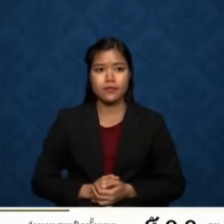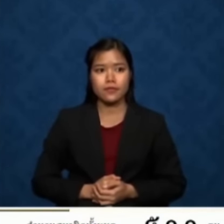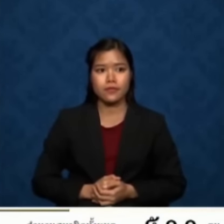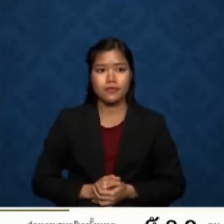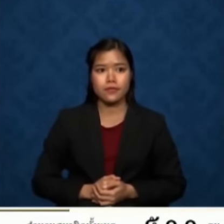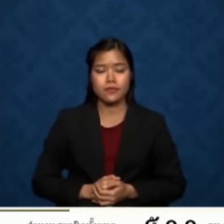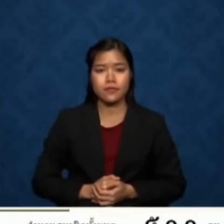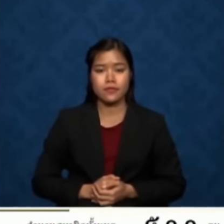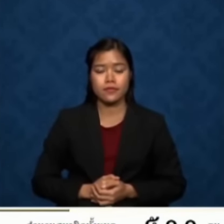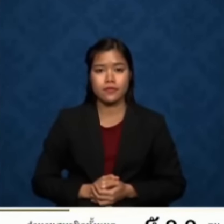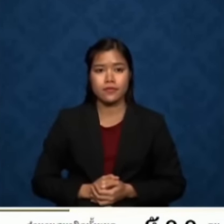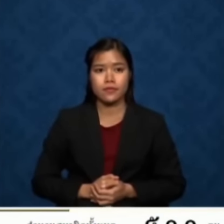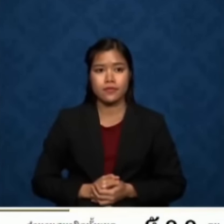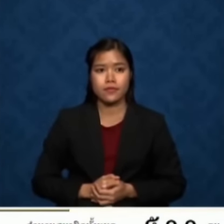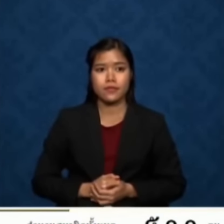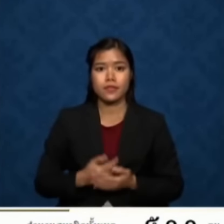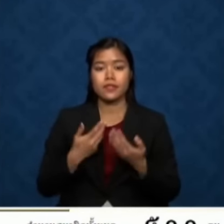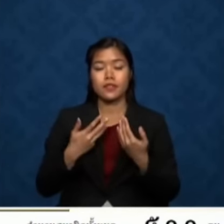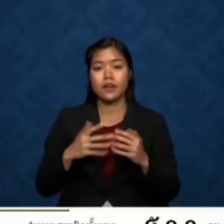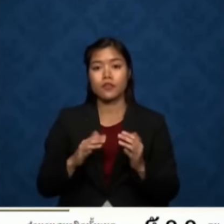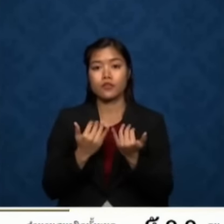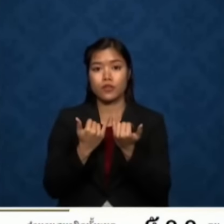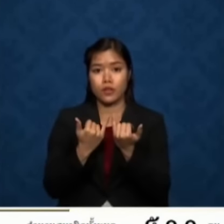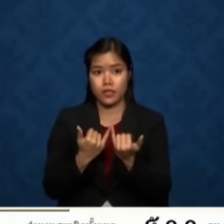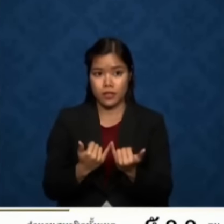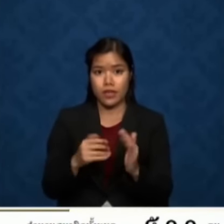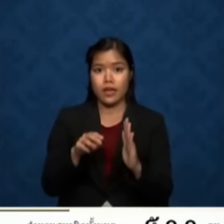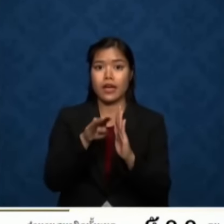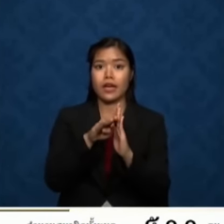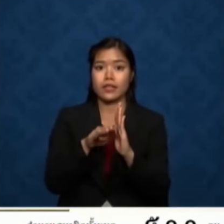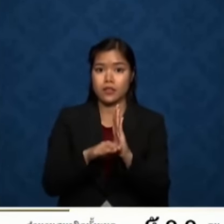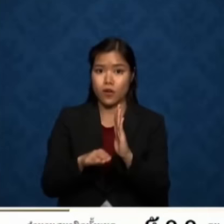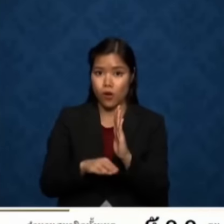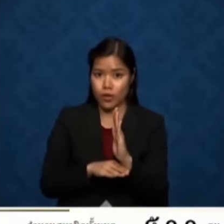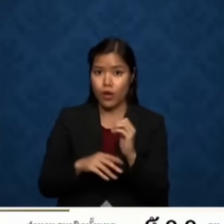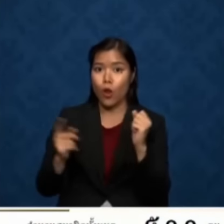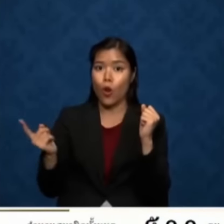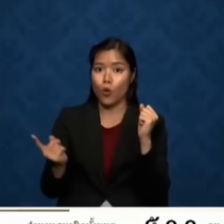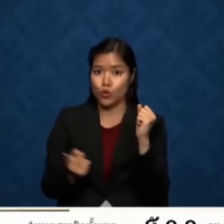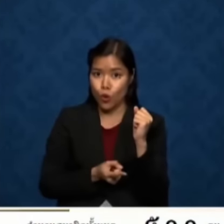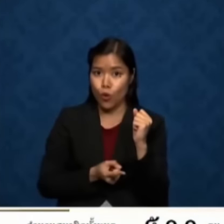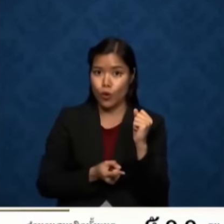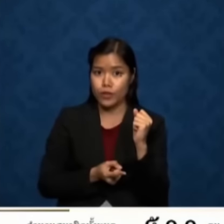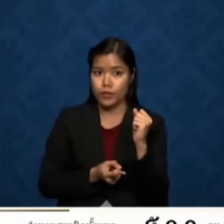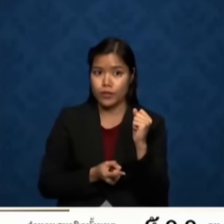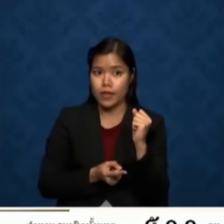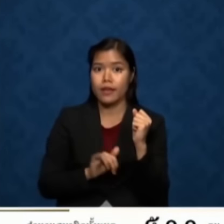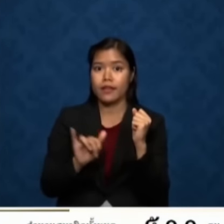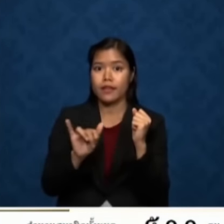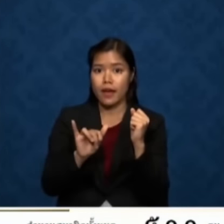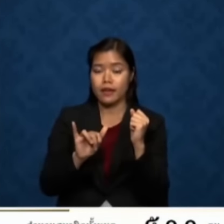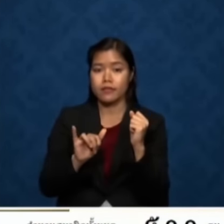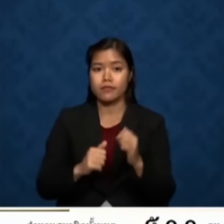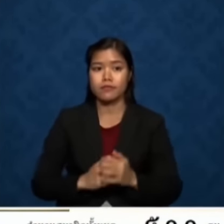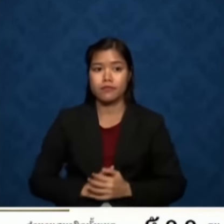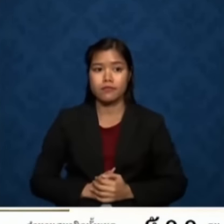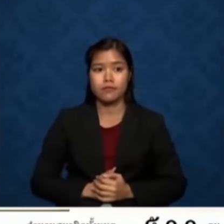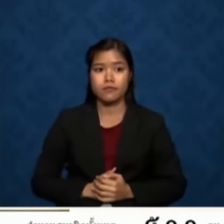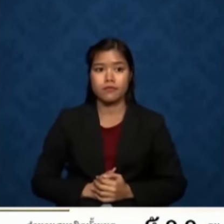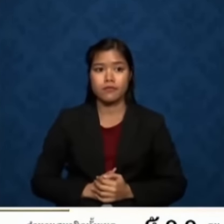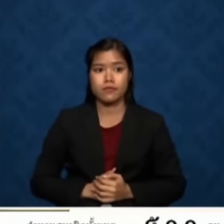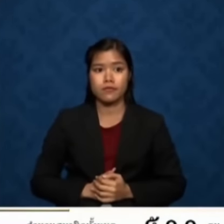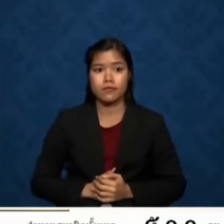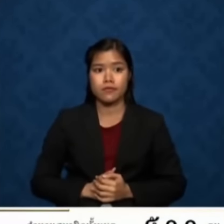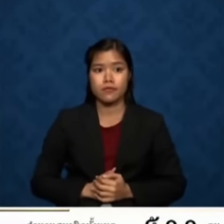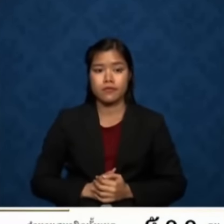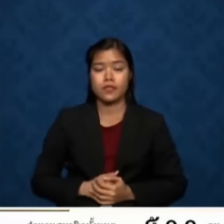มาสู่ที่ท่านจะพูดเรื่องขั้นตอนการพักโทษนะเมื่อวานผมเสียใจกับคุ